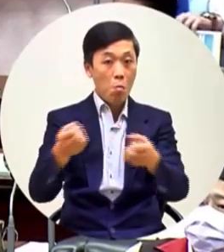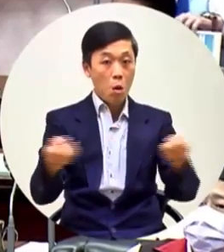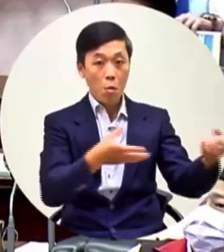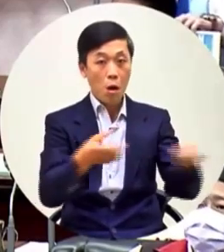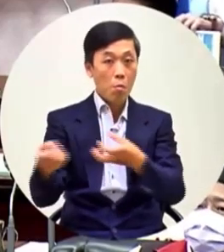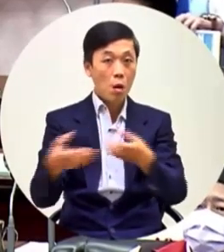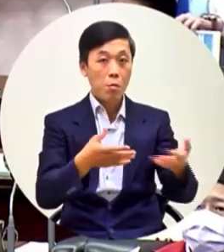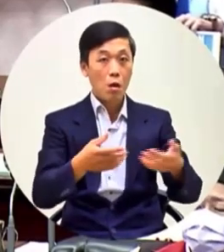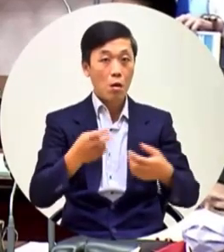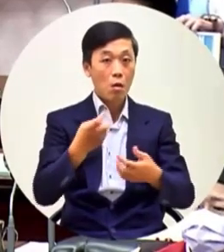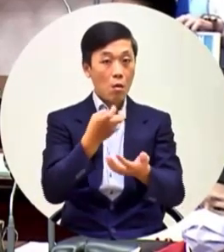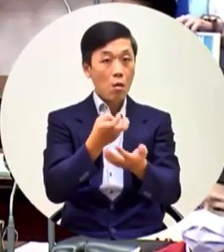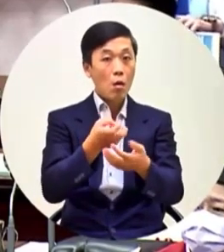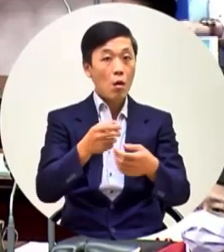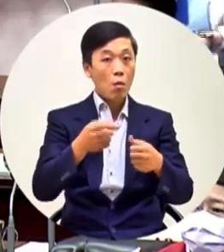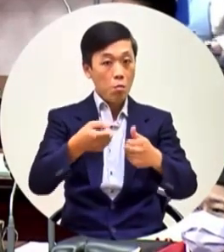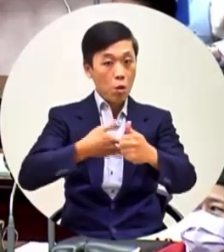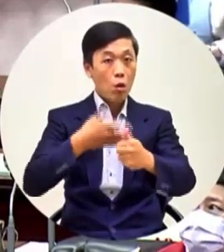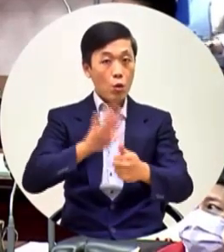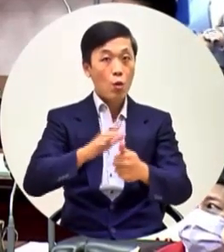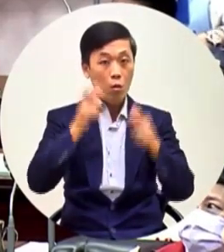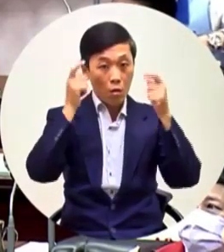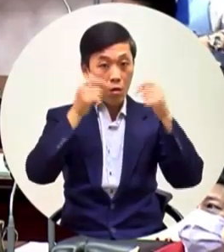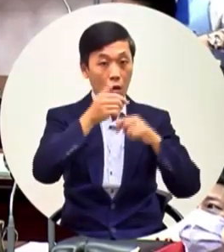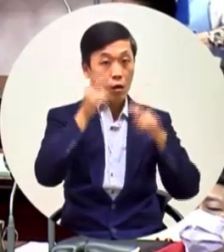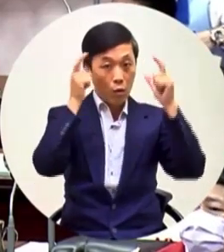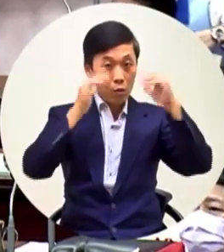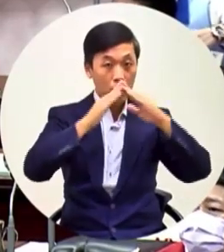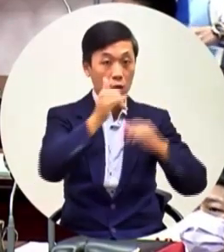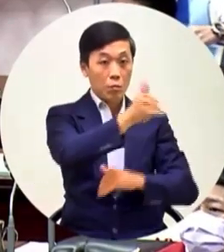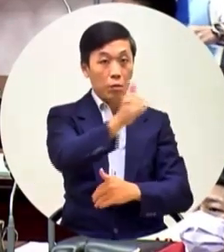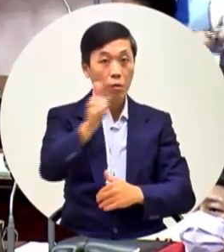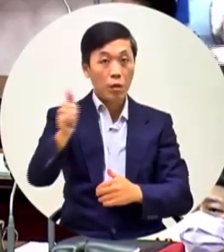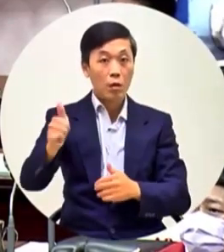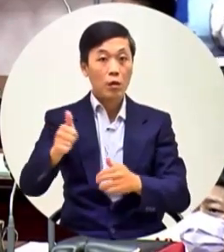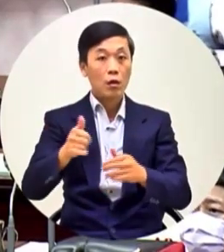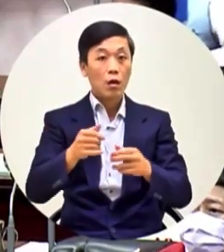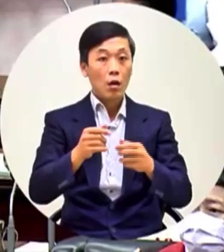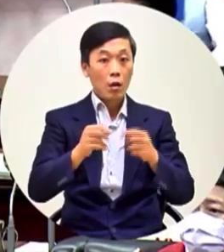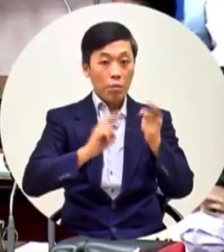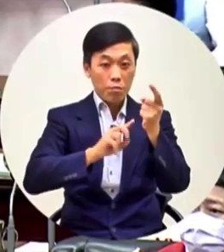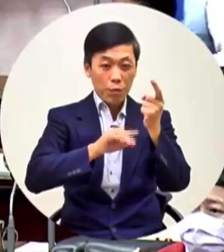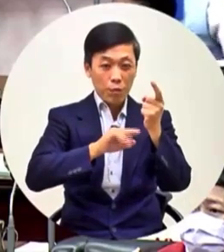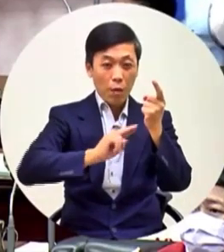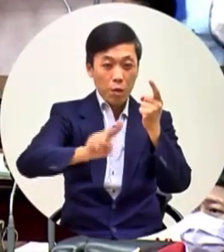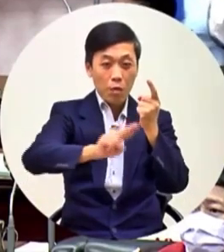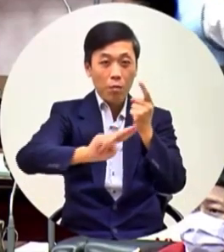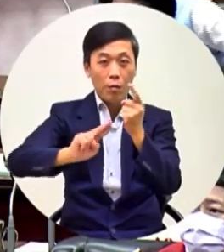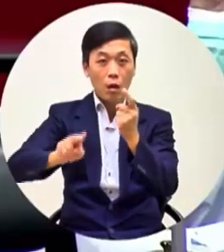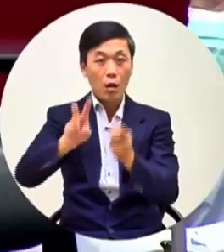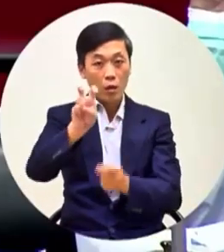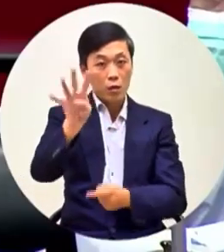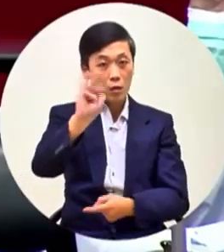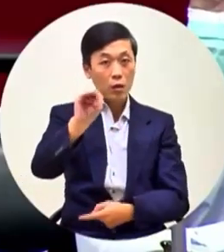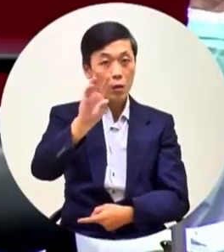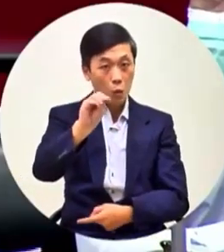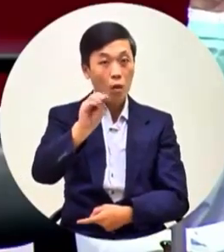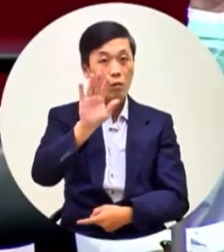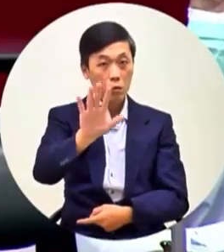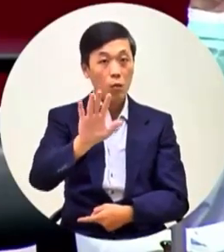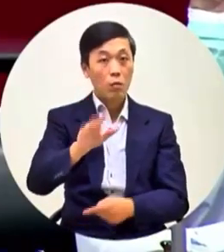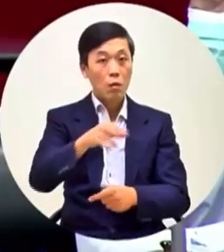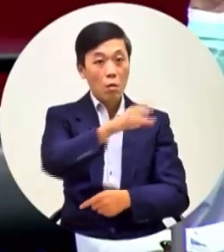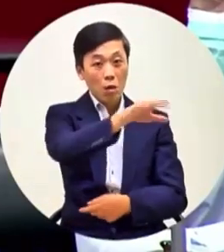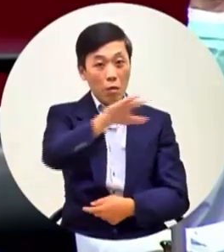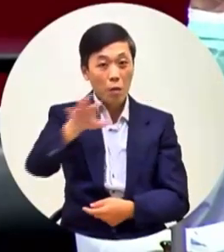也在讲隔离期哦遭套套了，光是细胞简讯就发了20几万通啊，啊，够有足侪所在拢还袂